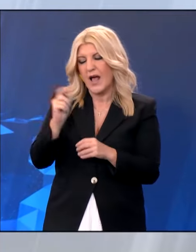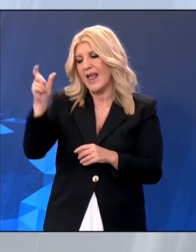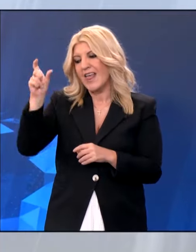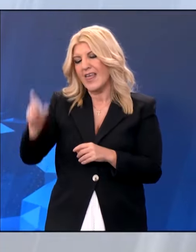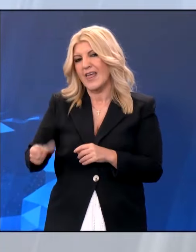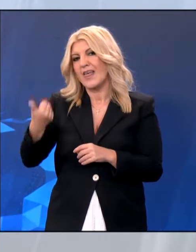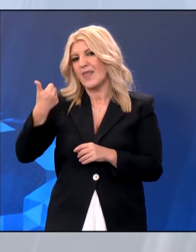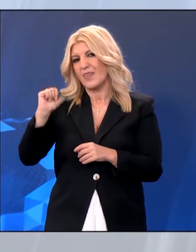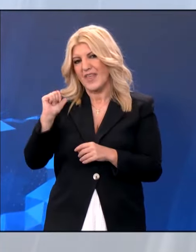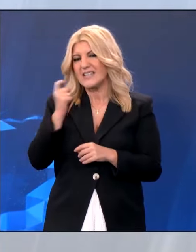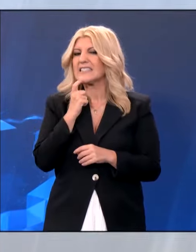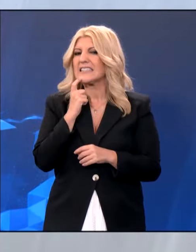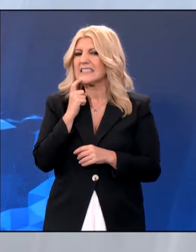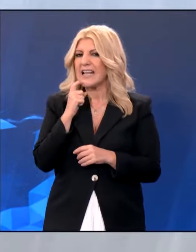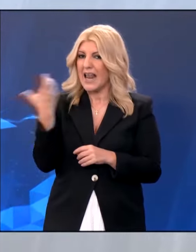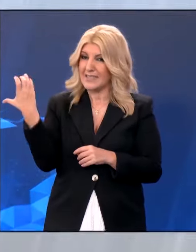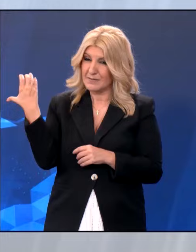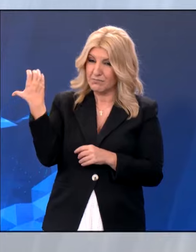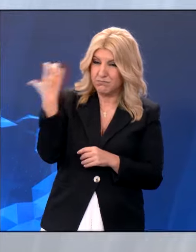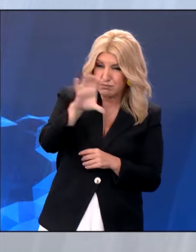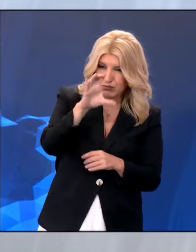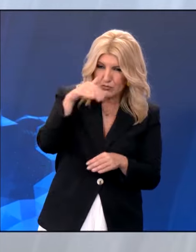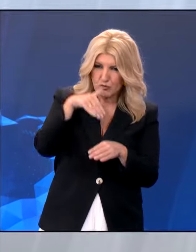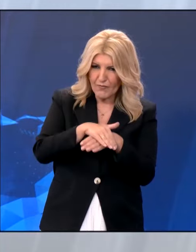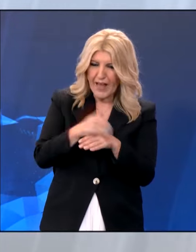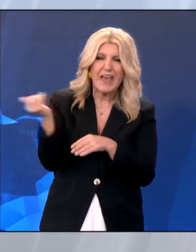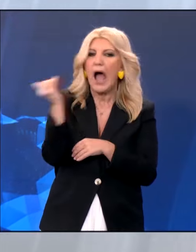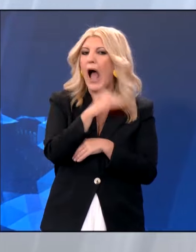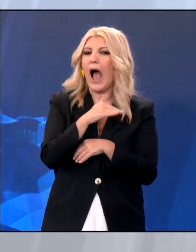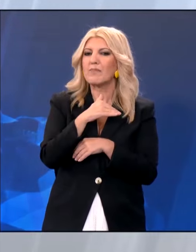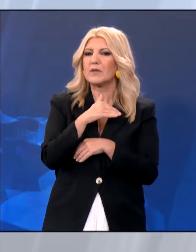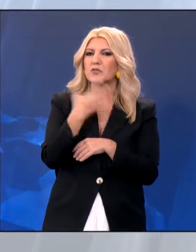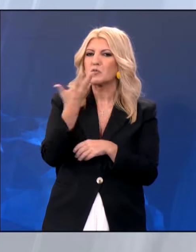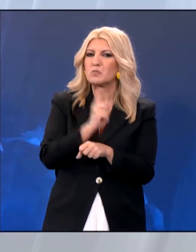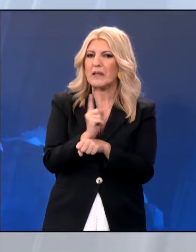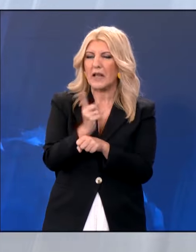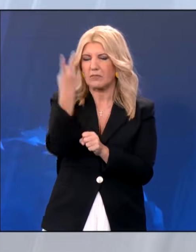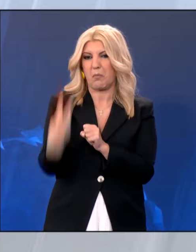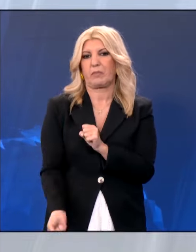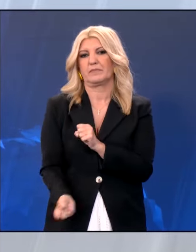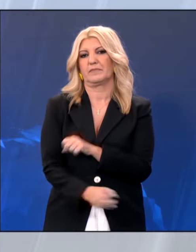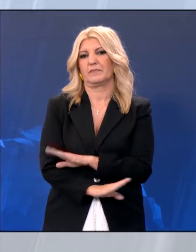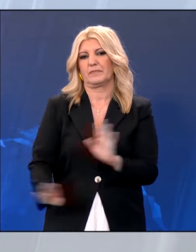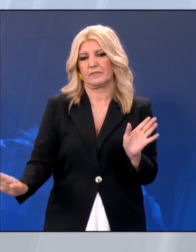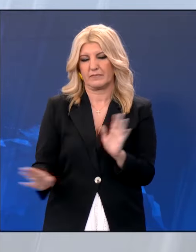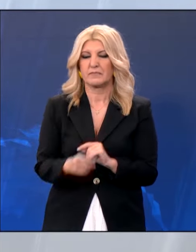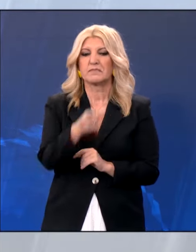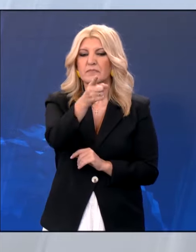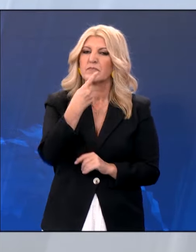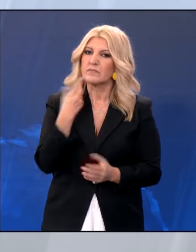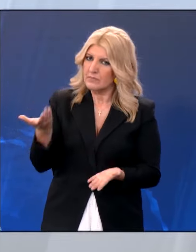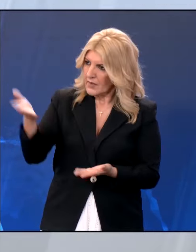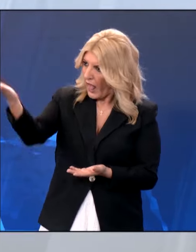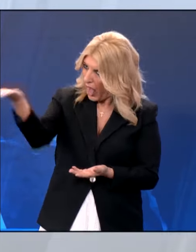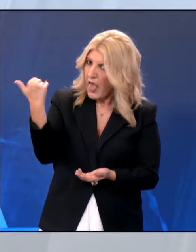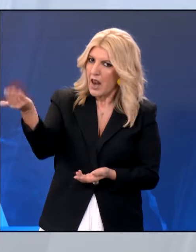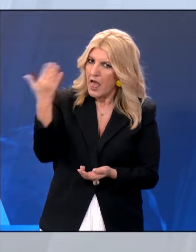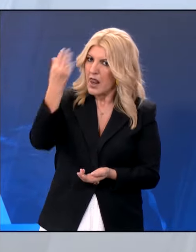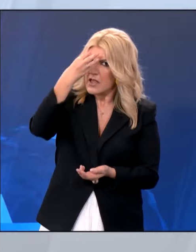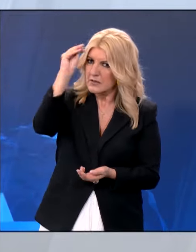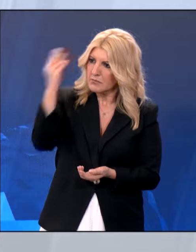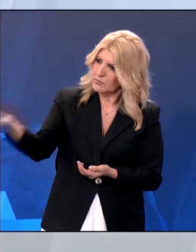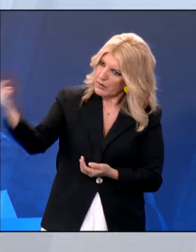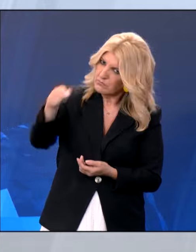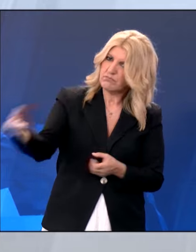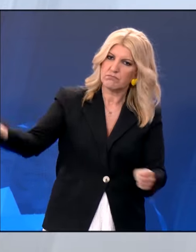την οποία κατέβασε μέσα σε λιγότερο από 5 λεπτά, κατηγορούσε ευθέως τον Αλέξη Τσίπρα ως υπονομευτή του. Έλα και ανέλαβε και θα είμαι συντεταγμένος